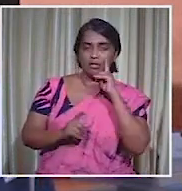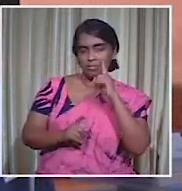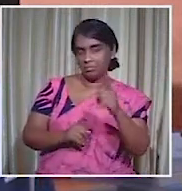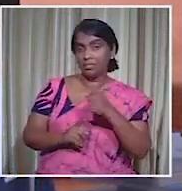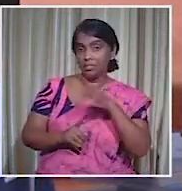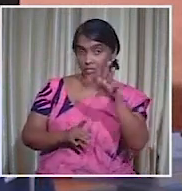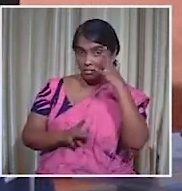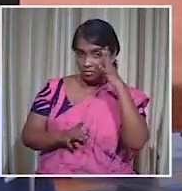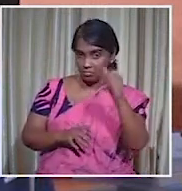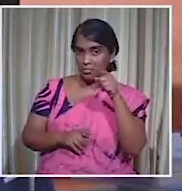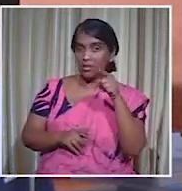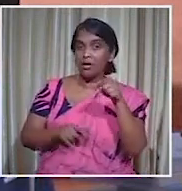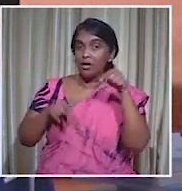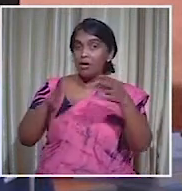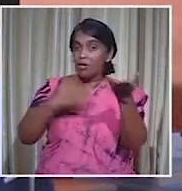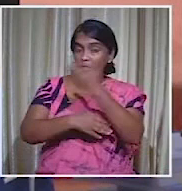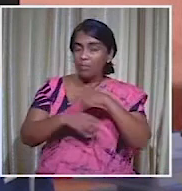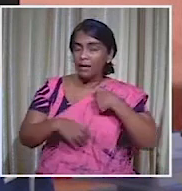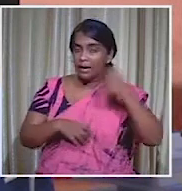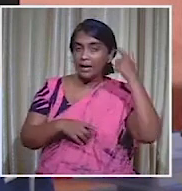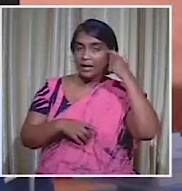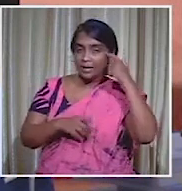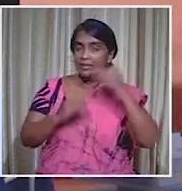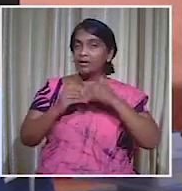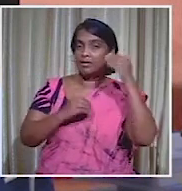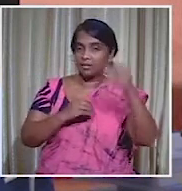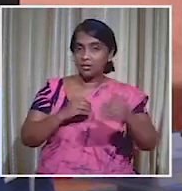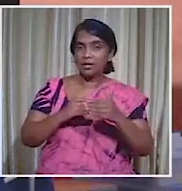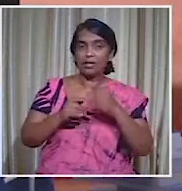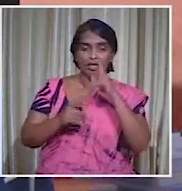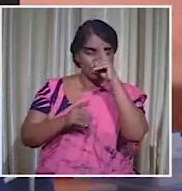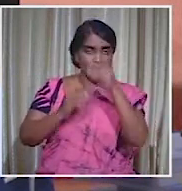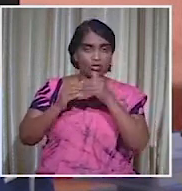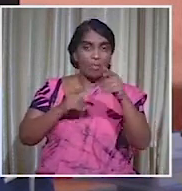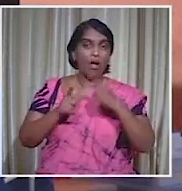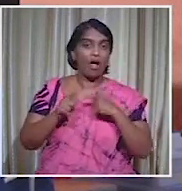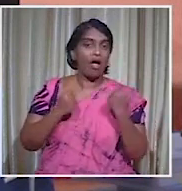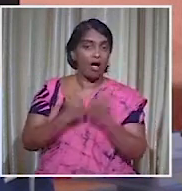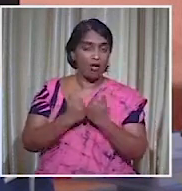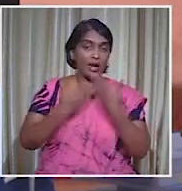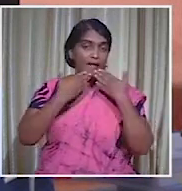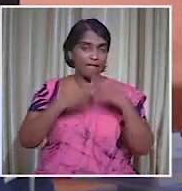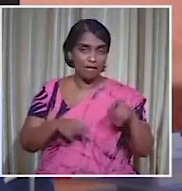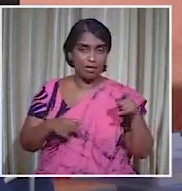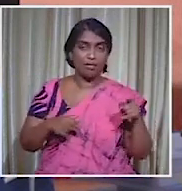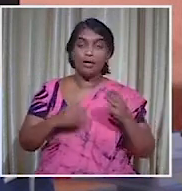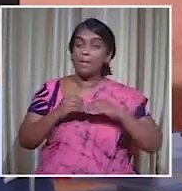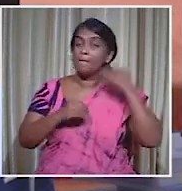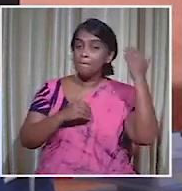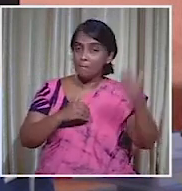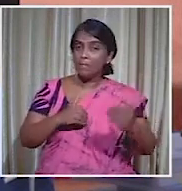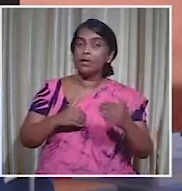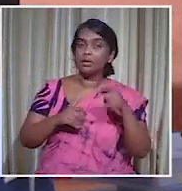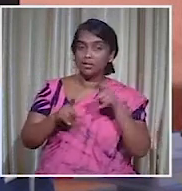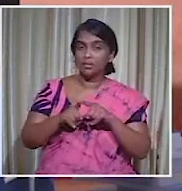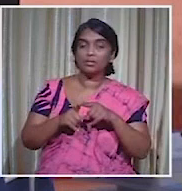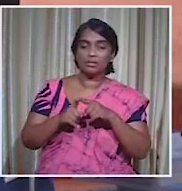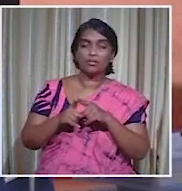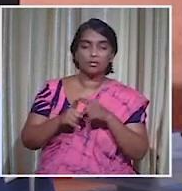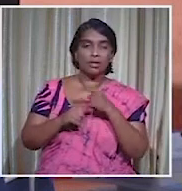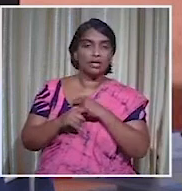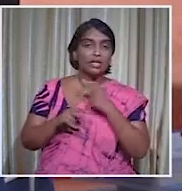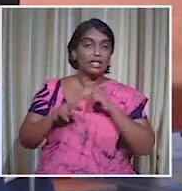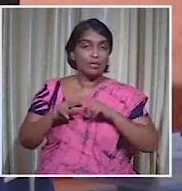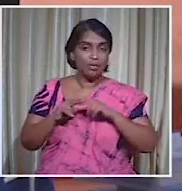මතක තියාගන්න මේ හැමෝම අද හිතාන් ඉන්නේ දැන් ඊළඟ සති දෙක ඇතුළත අවුරුදු වෙනවා අවුරුදු නිවාඩු වෙනවා ඊට පස්සේ ඊස්ටර් සන්ඩේ එනවා